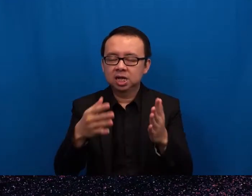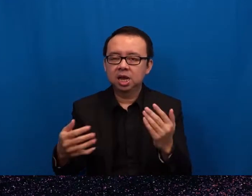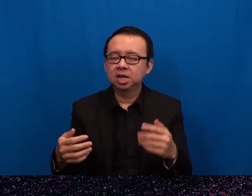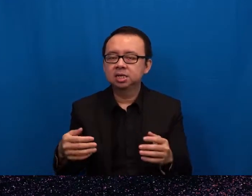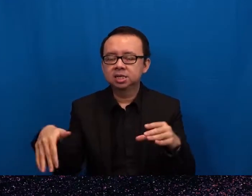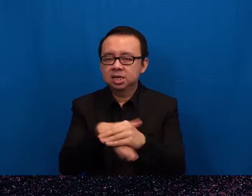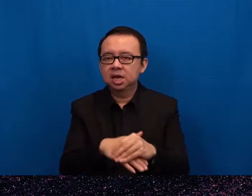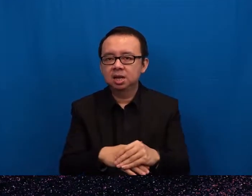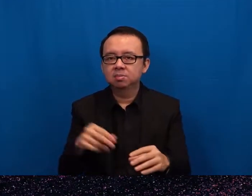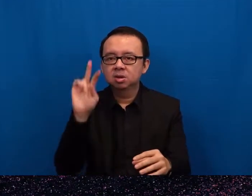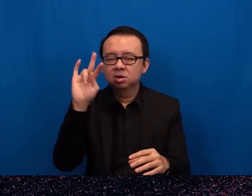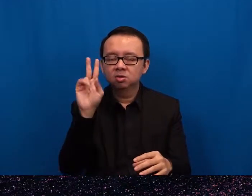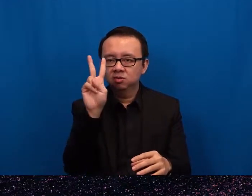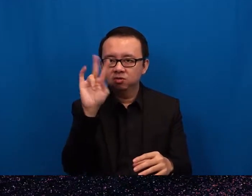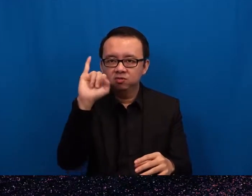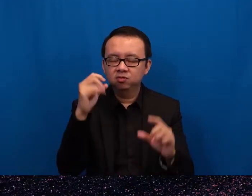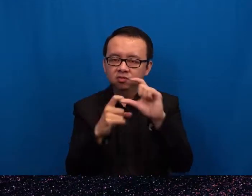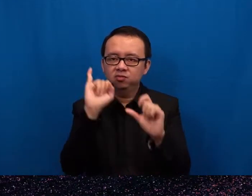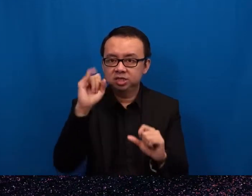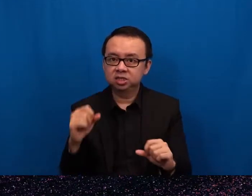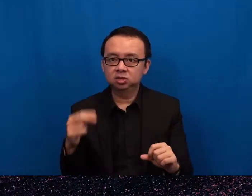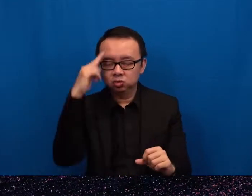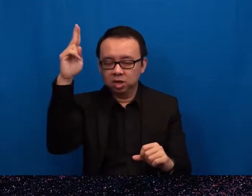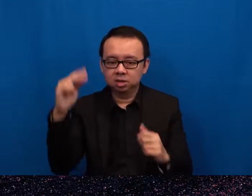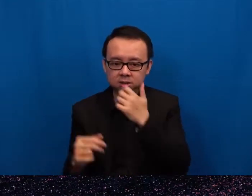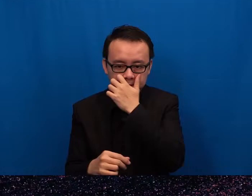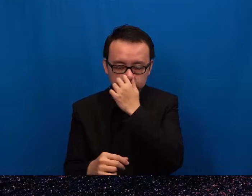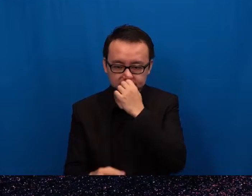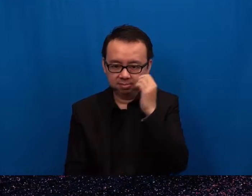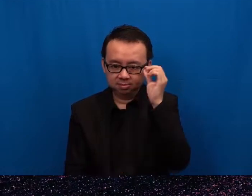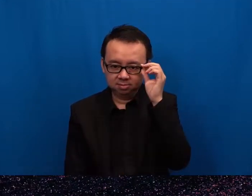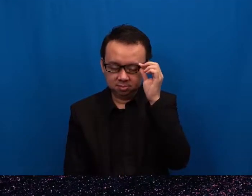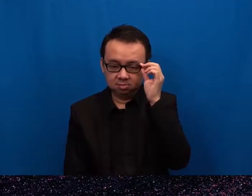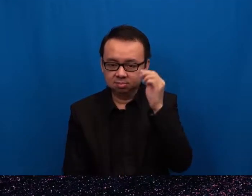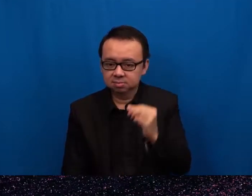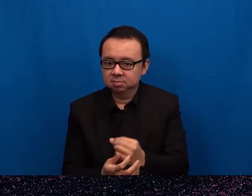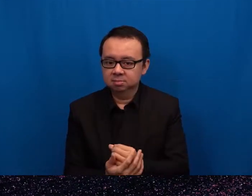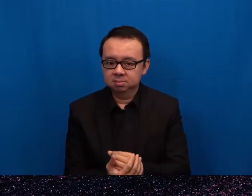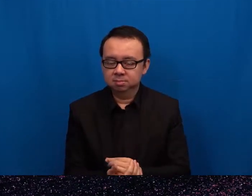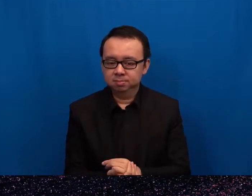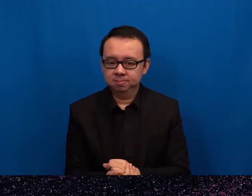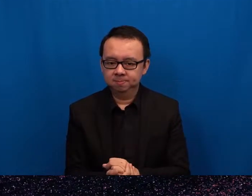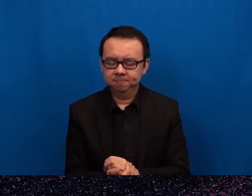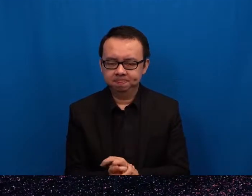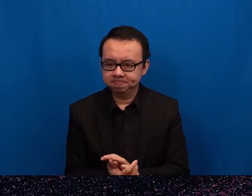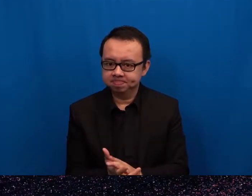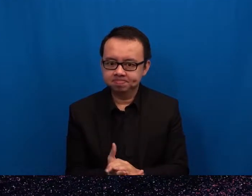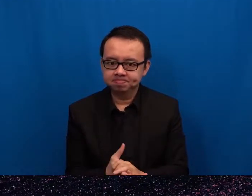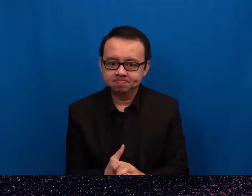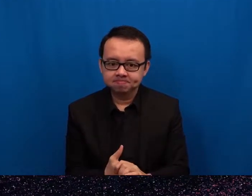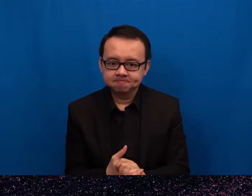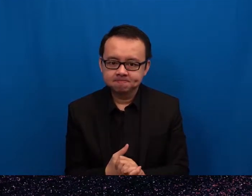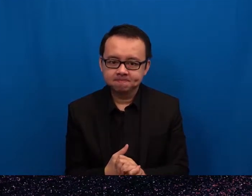dengan 12 orang ini, kalian belum menerima Roh Kudus ya? Kami bahkan belum mendengar tentang Roh Kudus. Mungkin di kota-kota, negara-negara maju apalagi sudah tahu tentang Roh